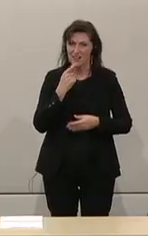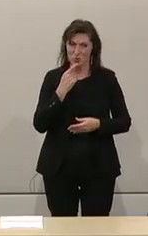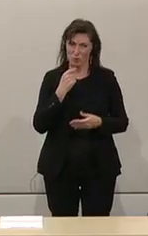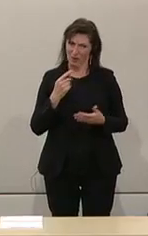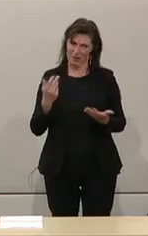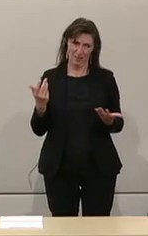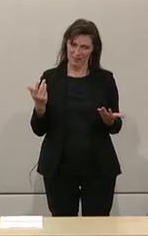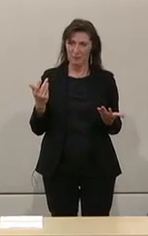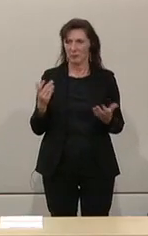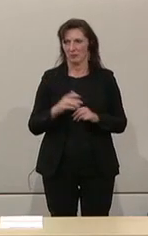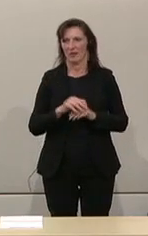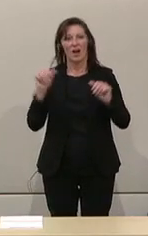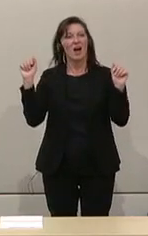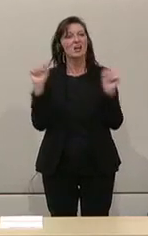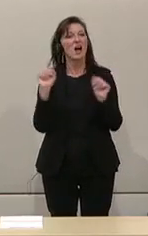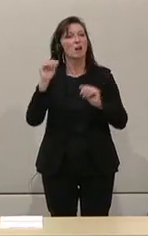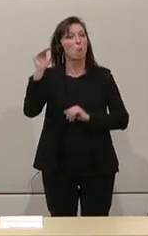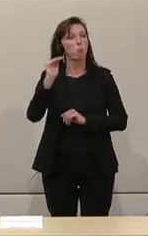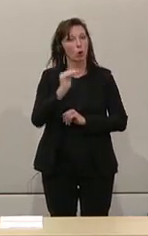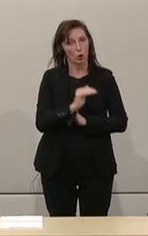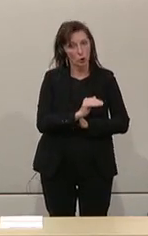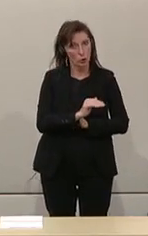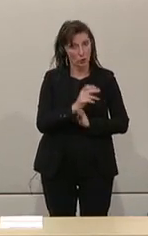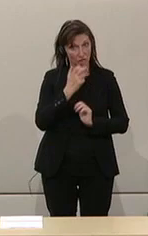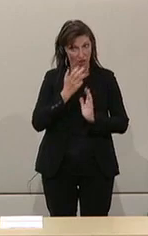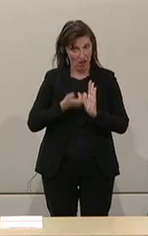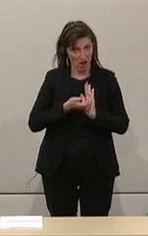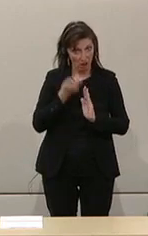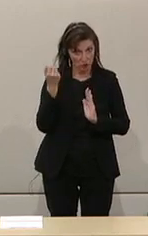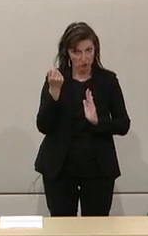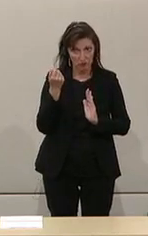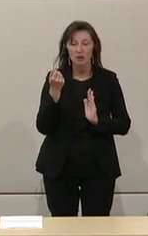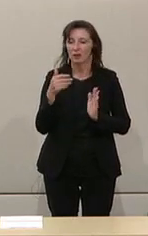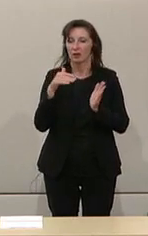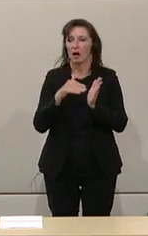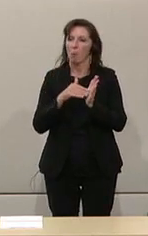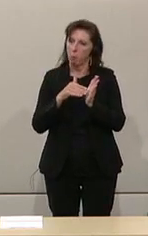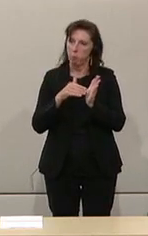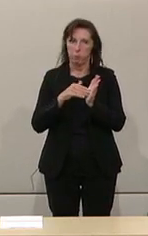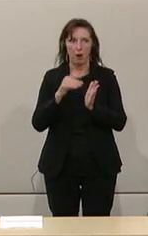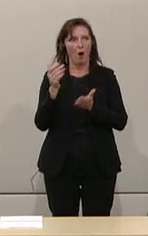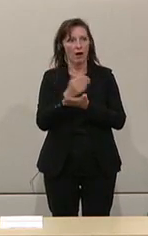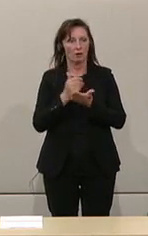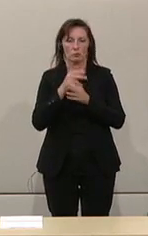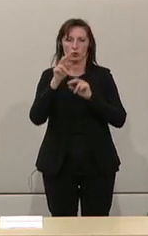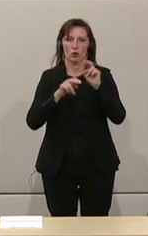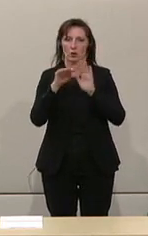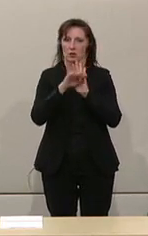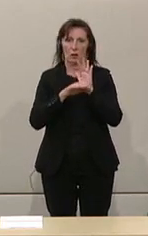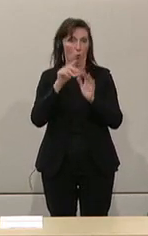Um die kalte Progression abzuschaffen, bedarf es lediglich eines Absatzes im